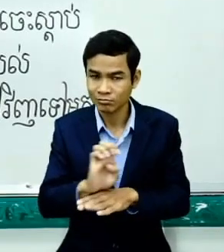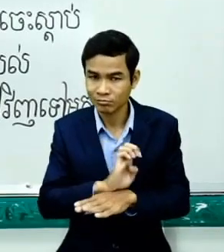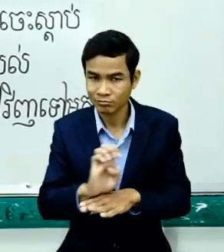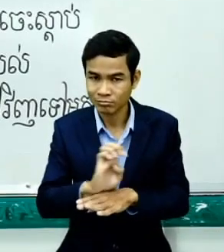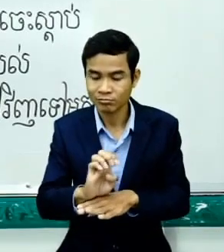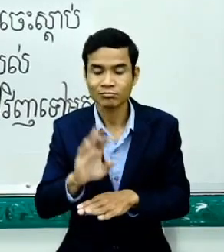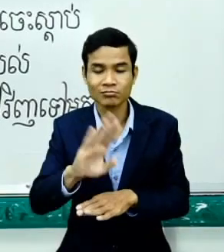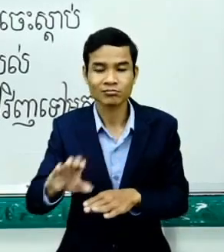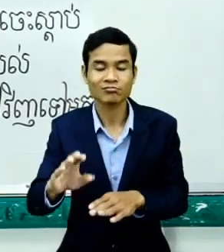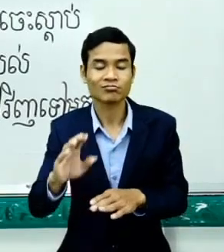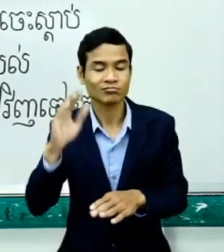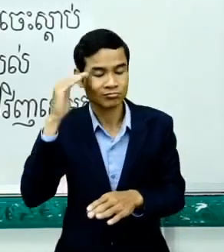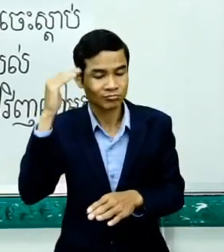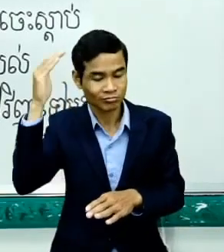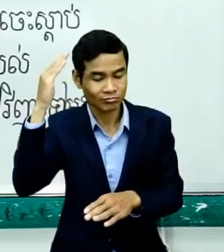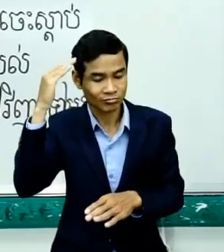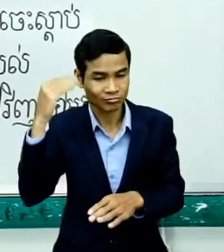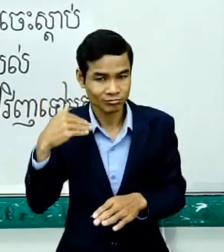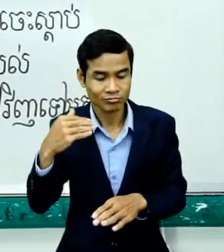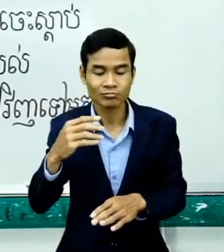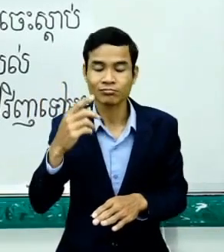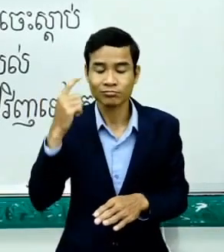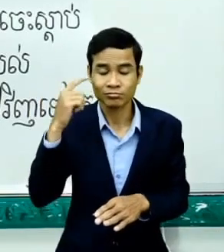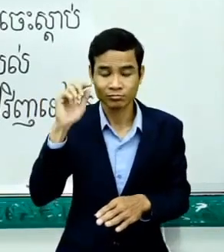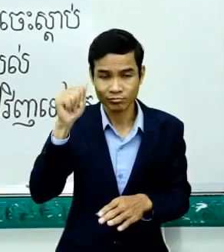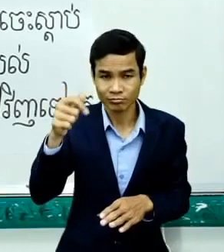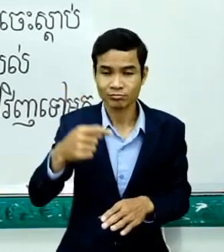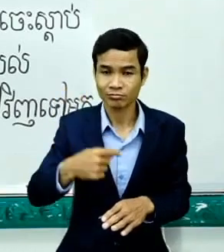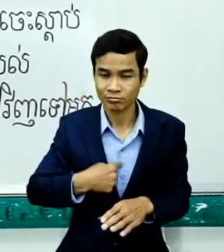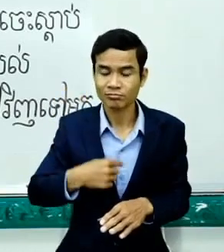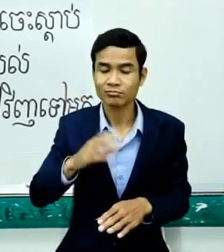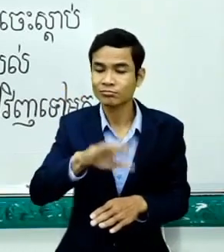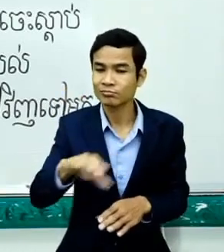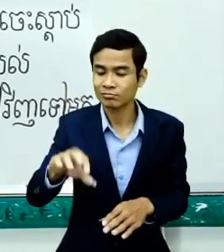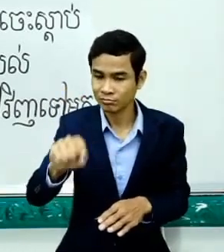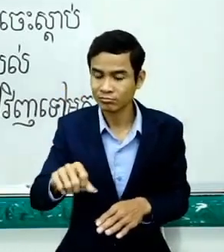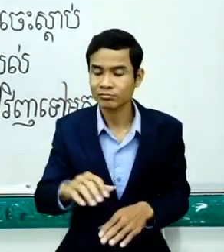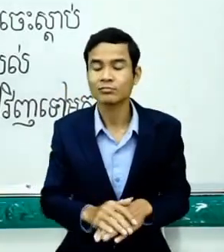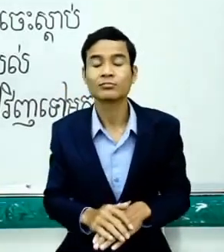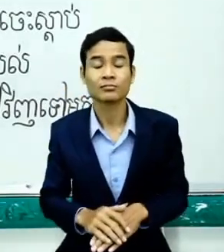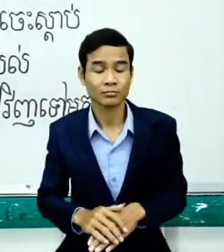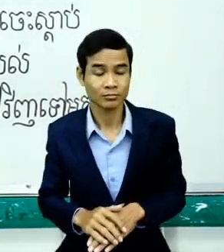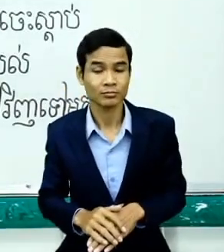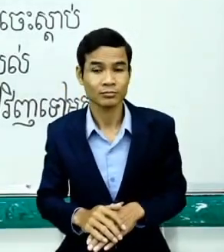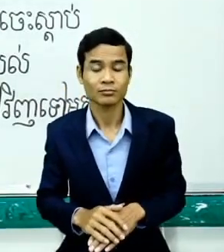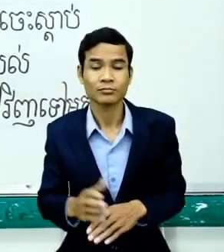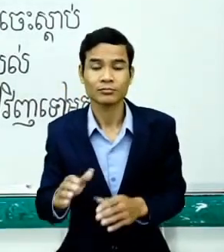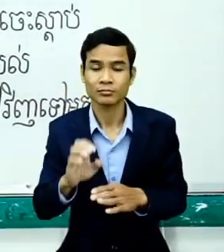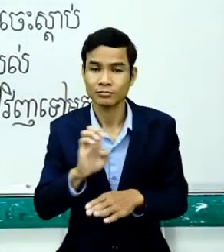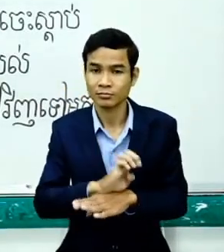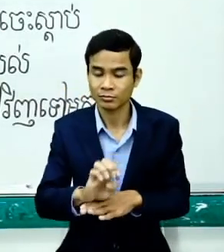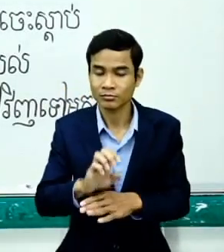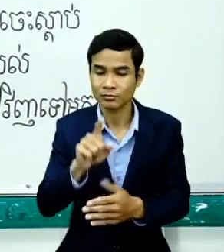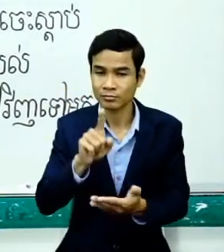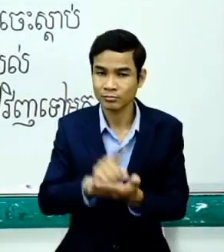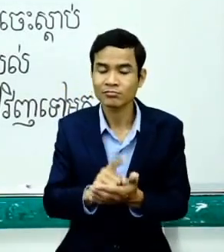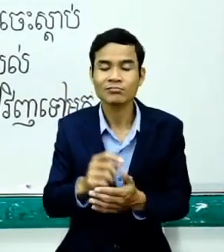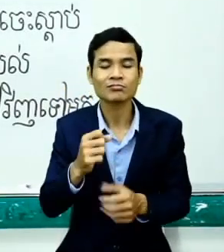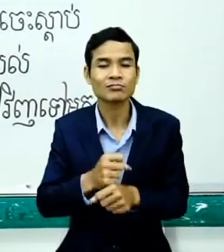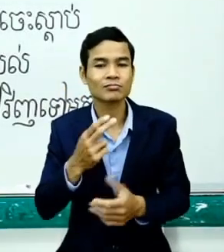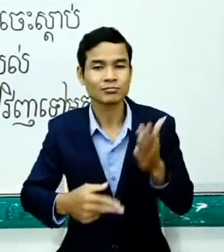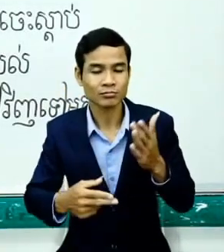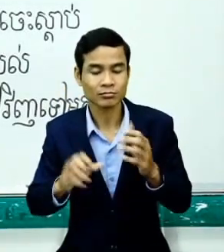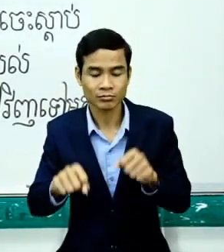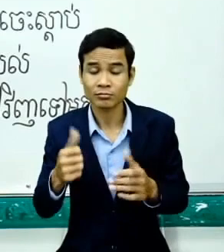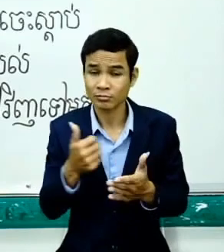khăn chừng kia bong pro bong sợi nè khyom khyom nó cứ còn con nè cha phe ra cái sầm khăn nó cứ thưa vừa ấy con